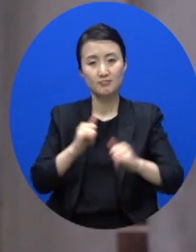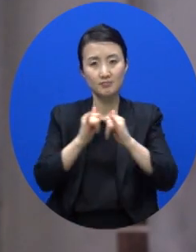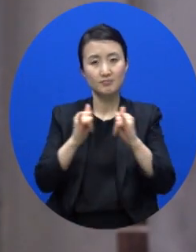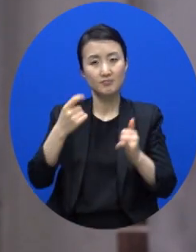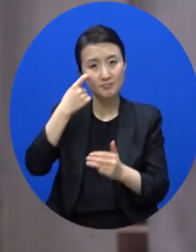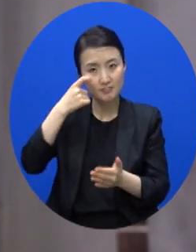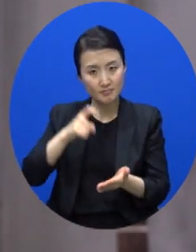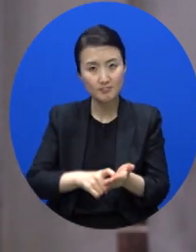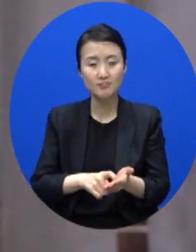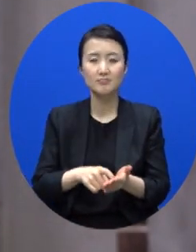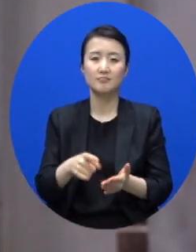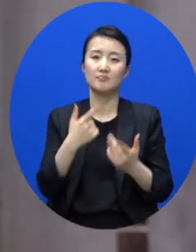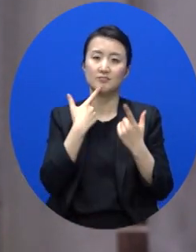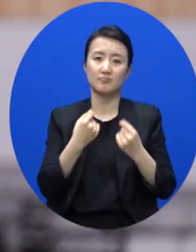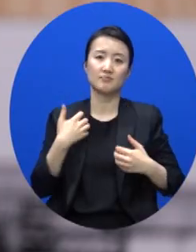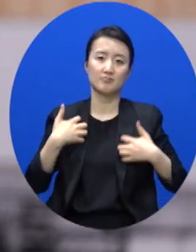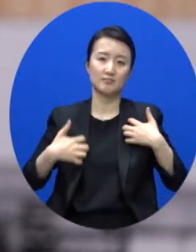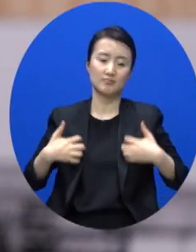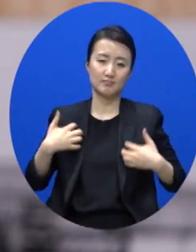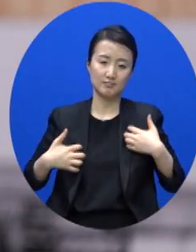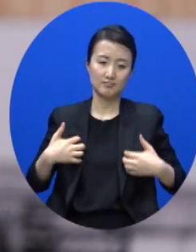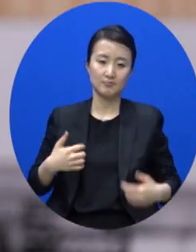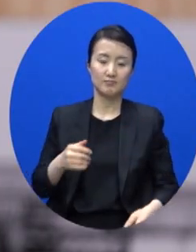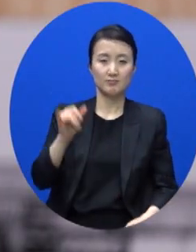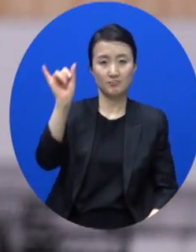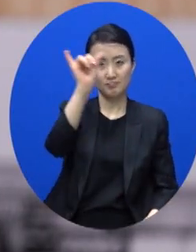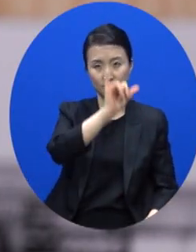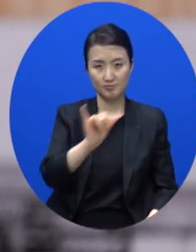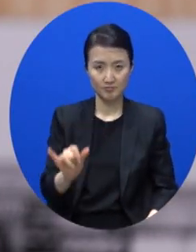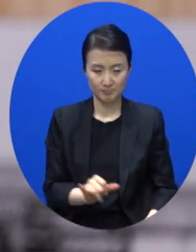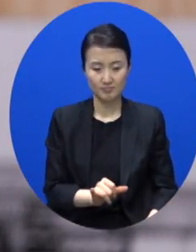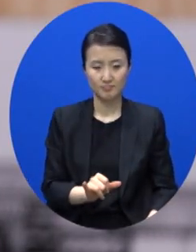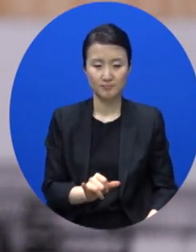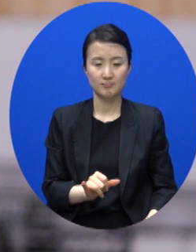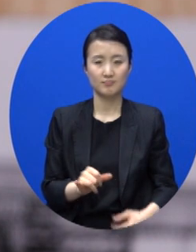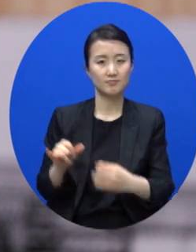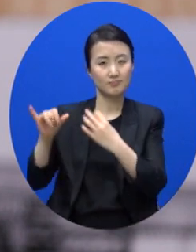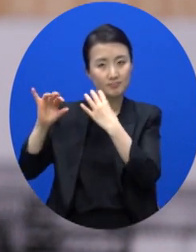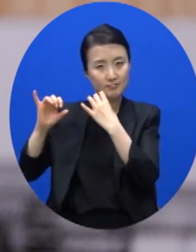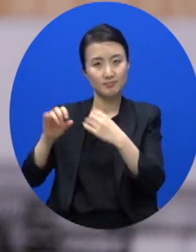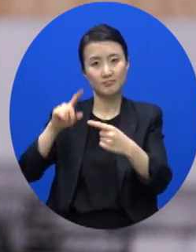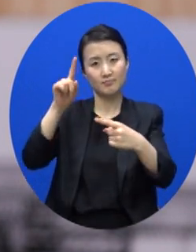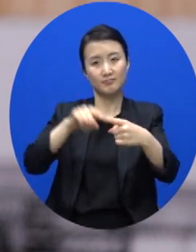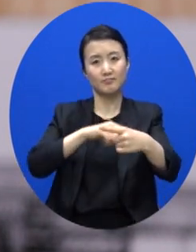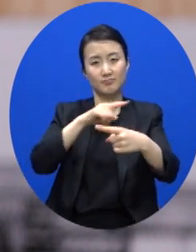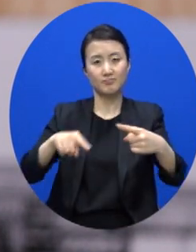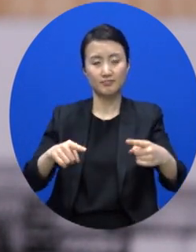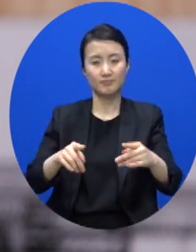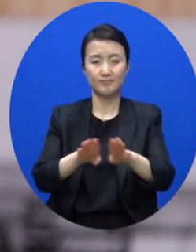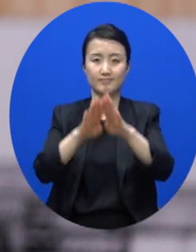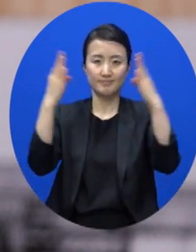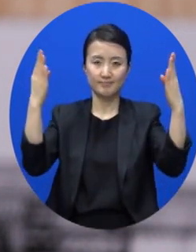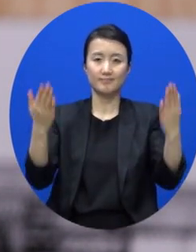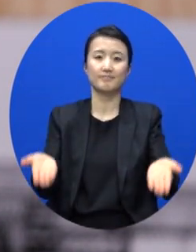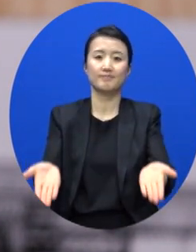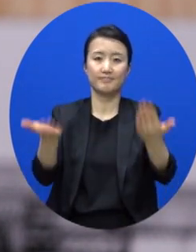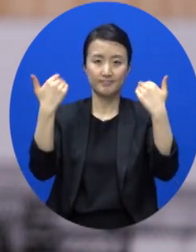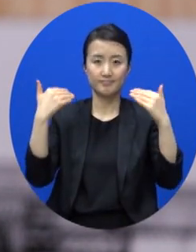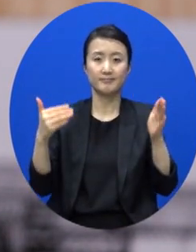장을 만들어야 되겠다 해서 전국 대금 경연대회를 제가 유치를 하게 됐죠.